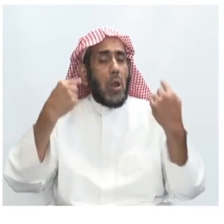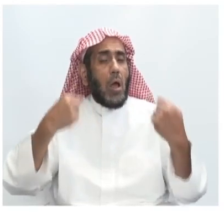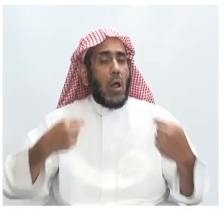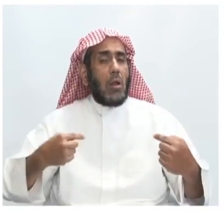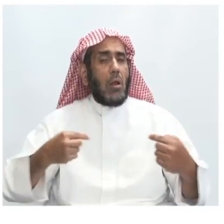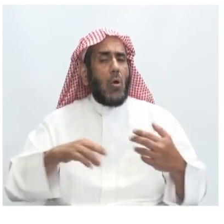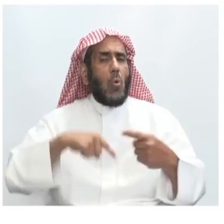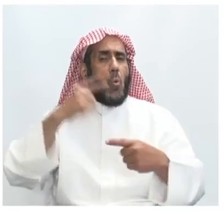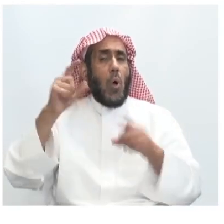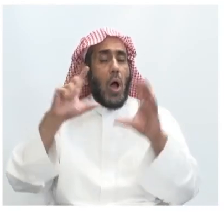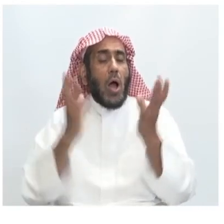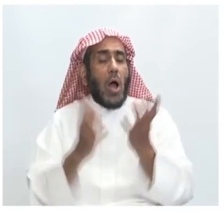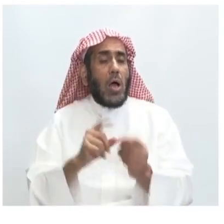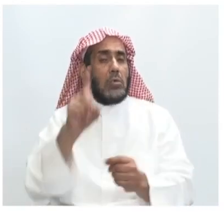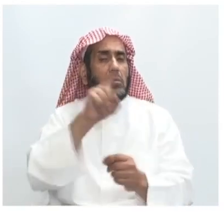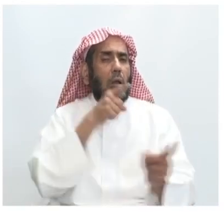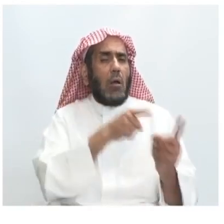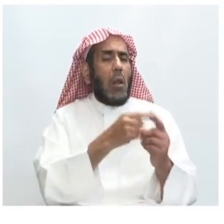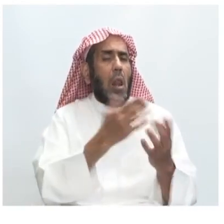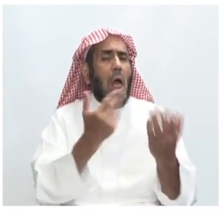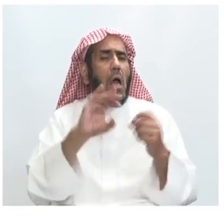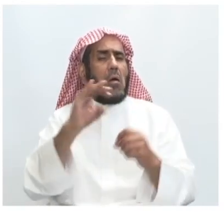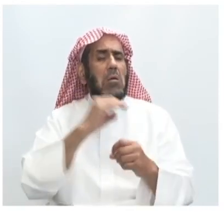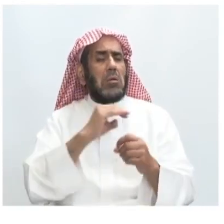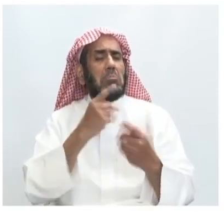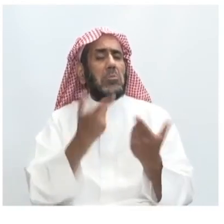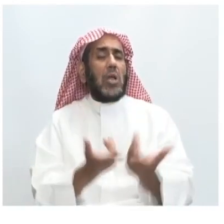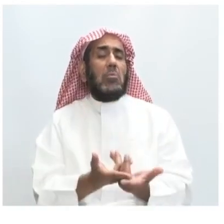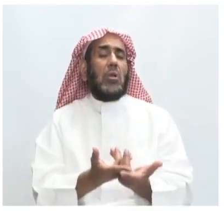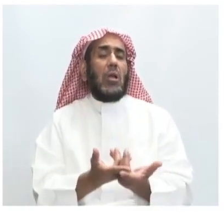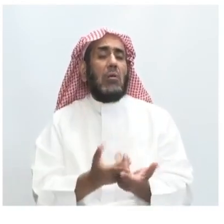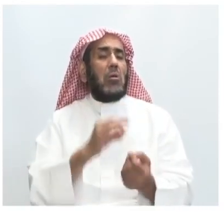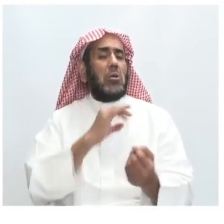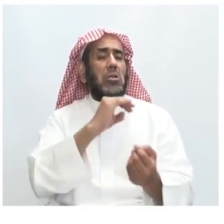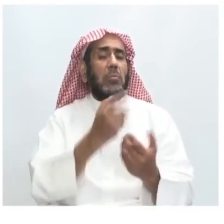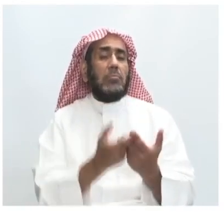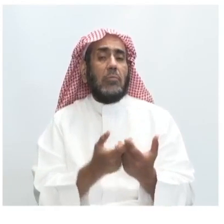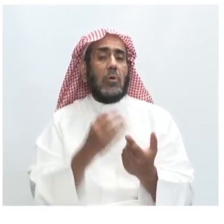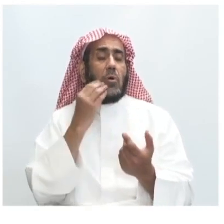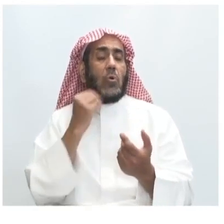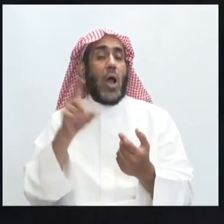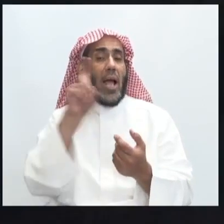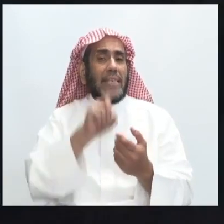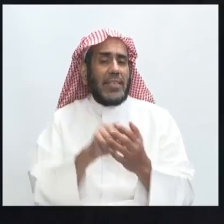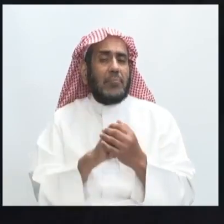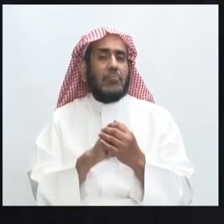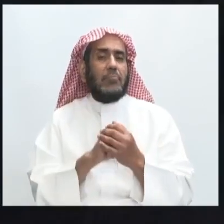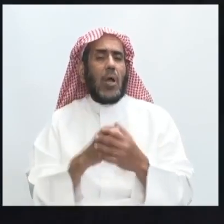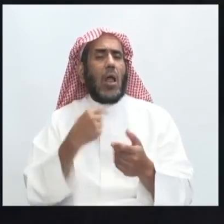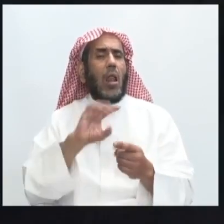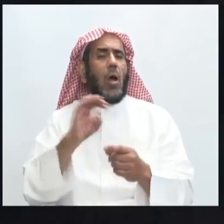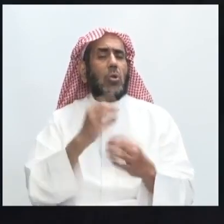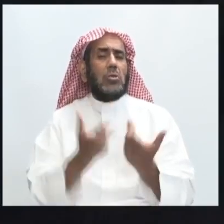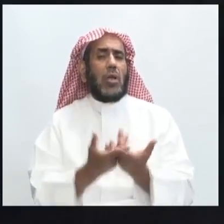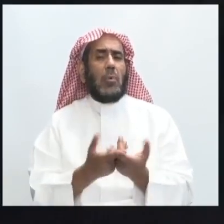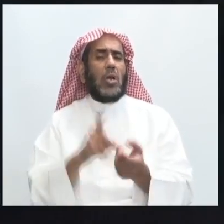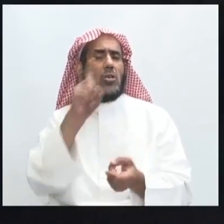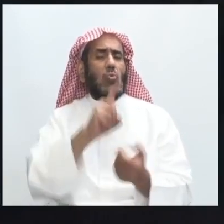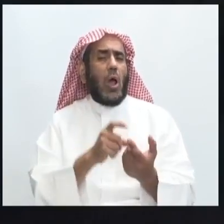وحال السائل انه لا يطلب اجابه لها لاحظ هنا لان هناك اسئله انا لا اريد منك اجابه